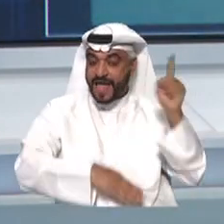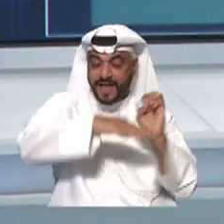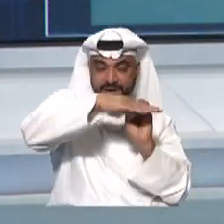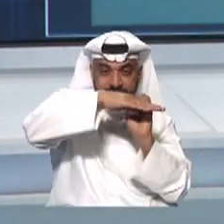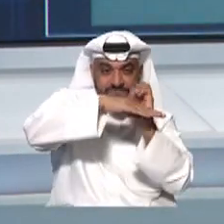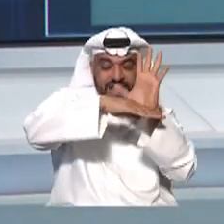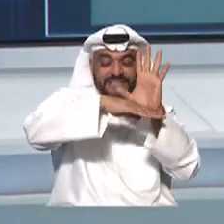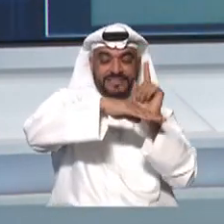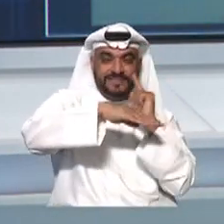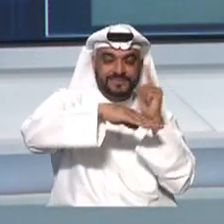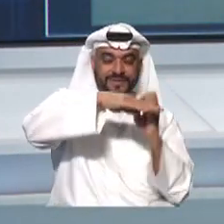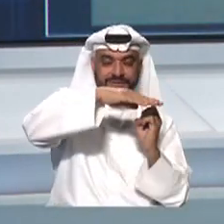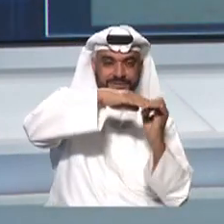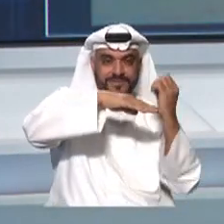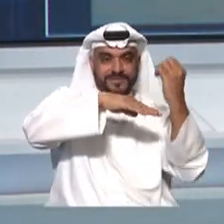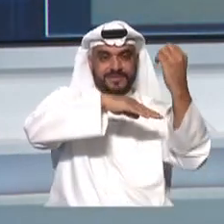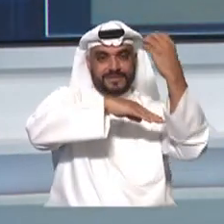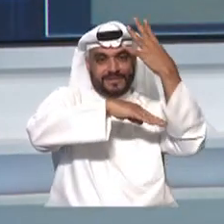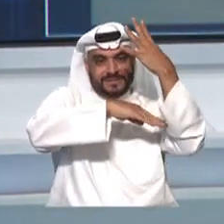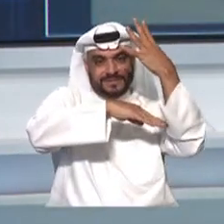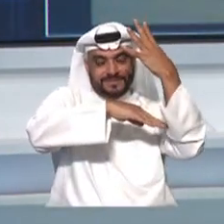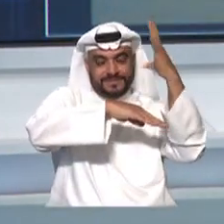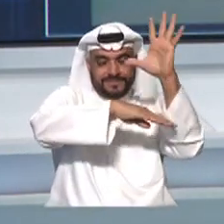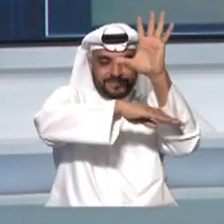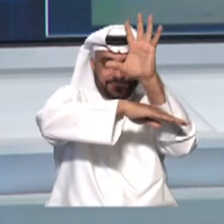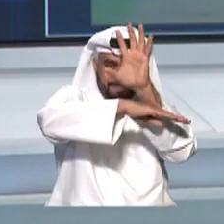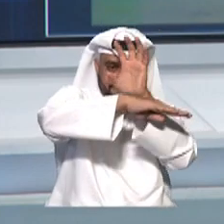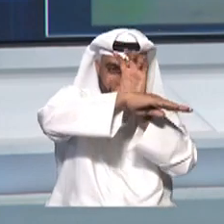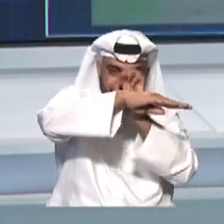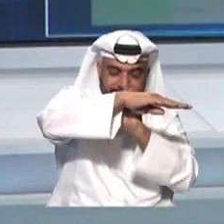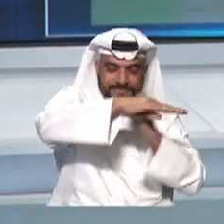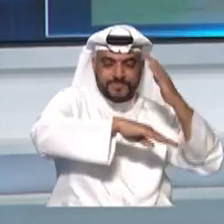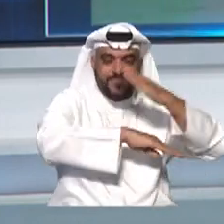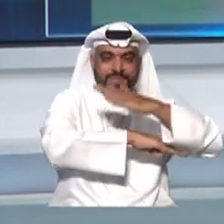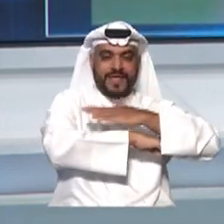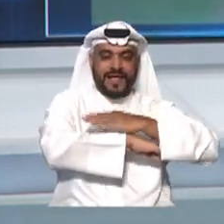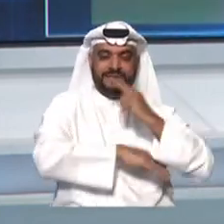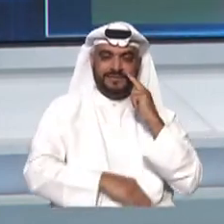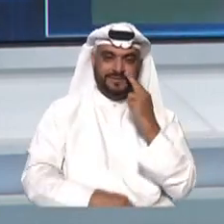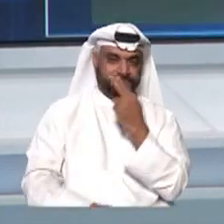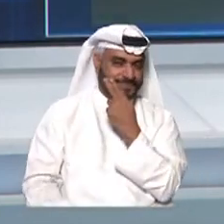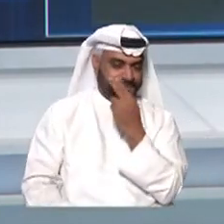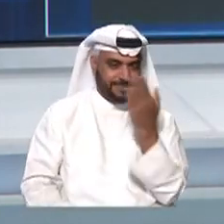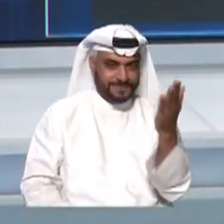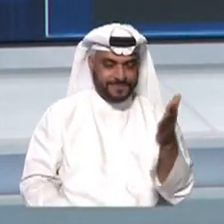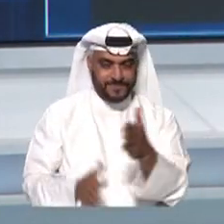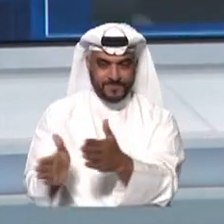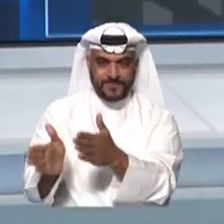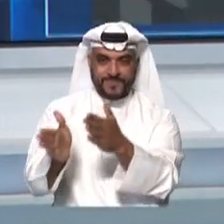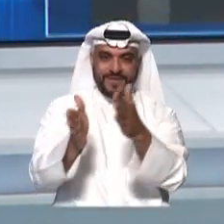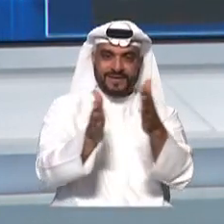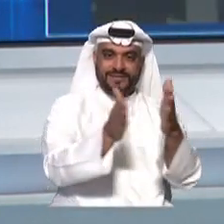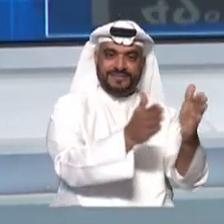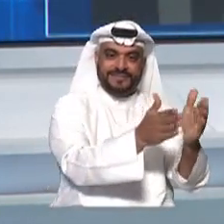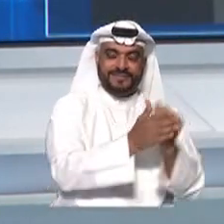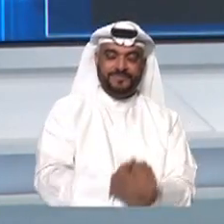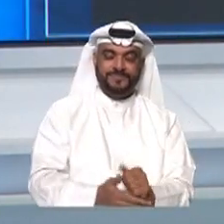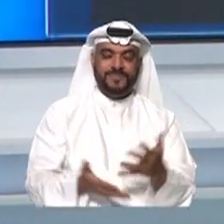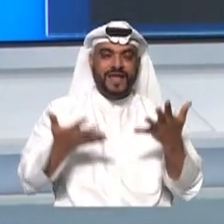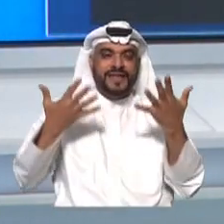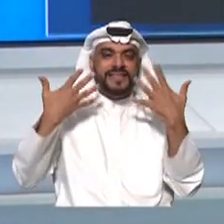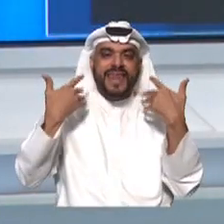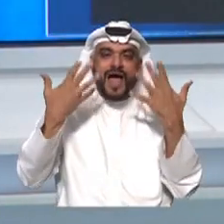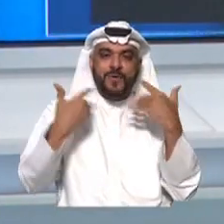الساعة 3:16 4:51 موعد شروق الشمس، و 6:51 دقيقة موعد غروب الشمس بمشيئة الله. الأجواء